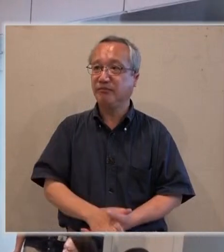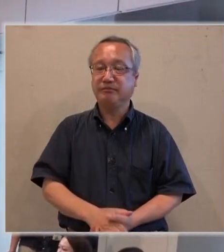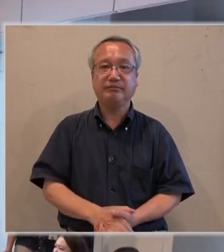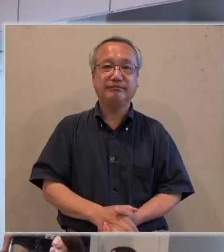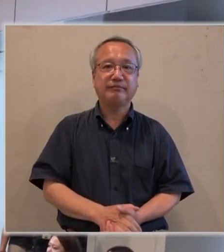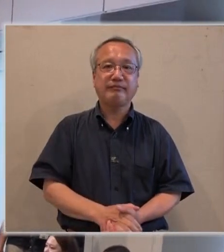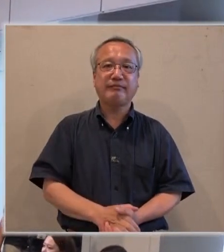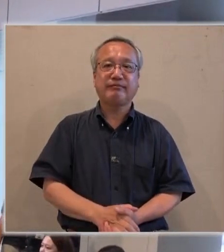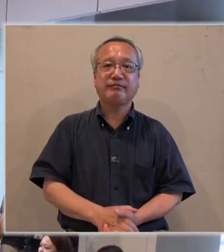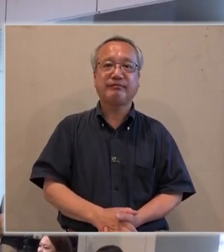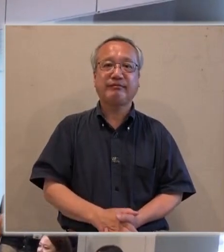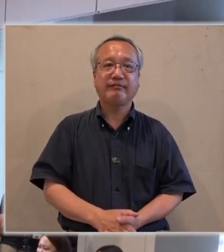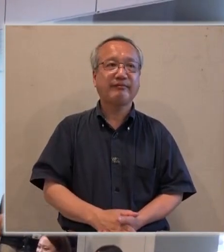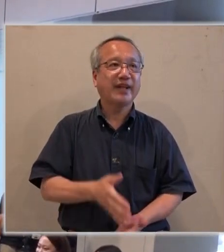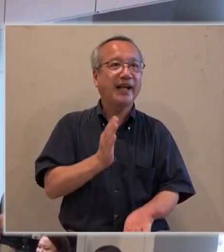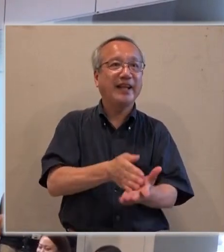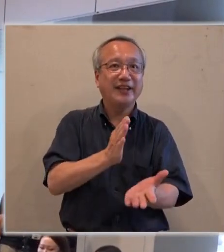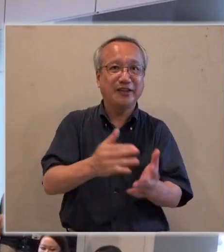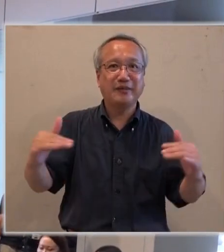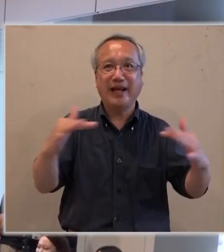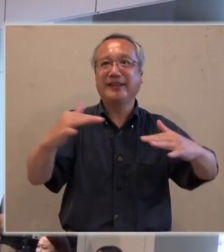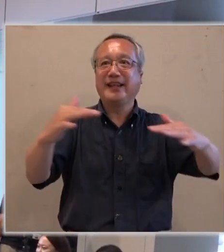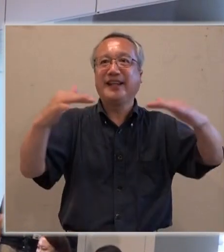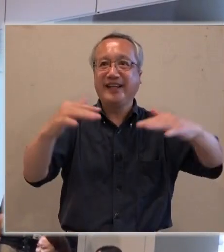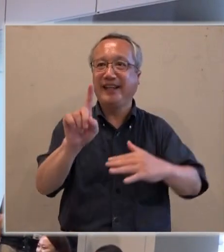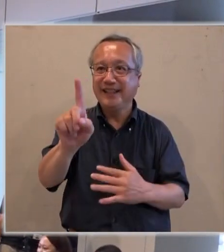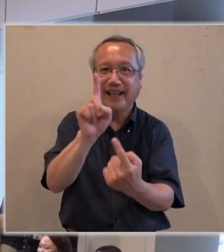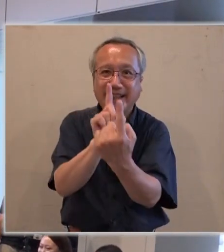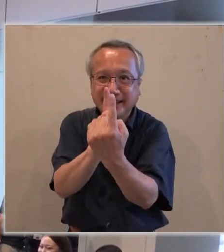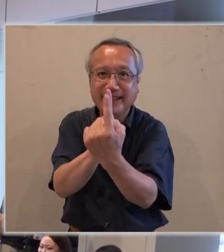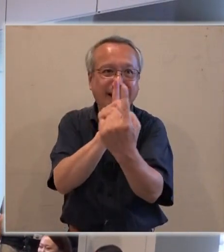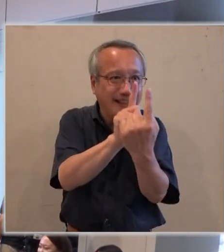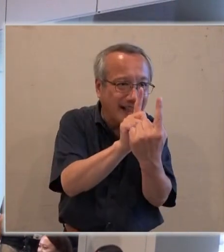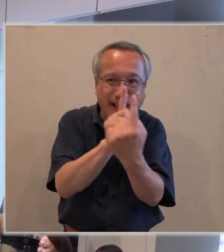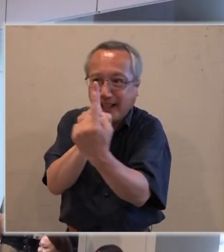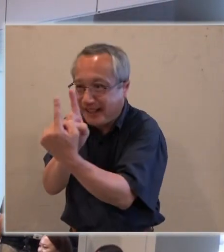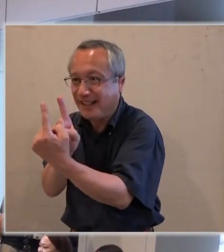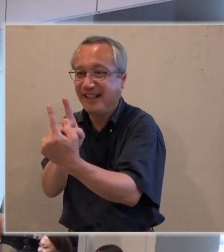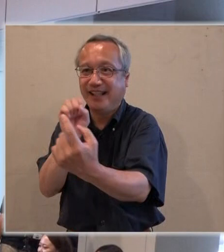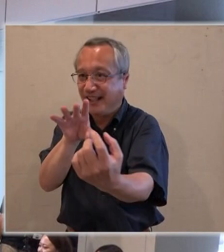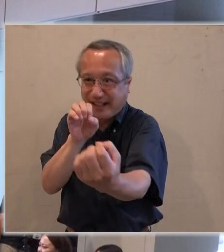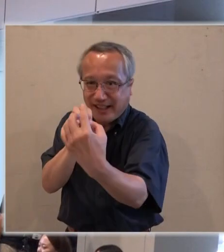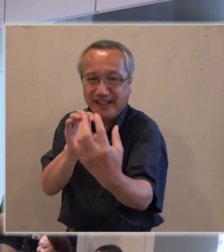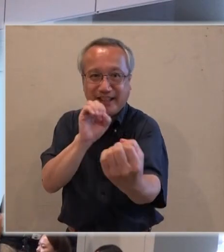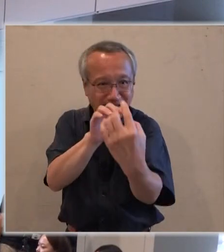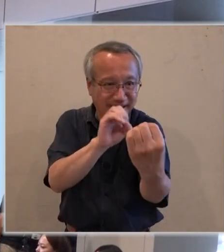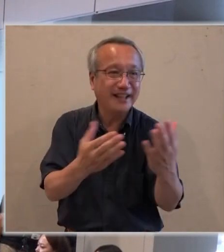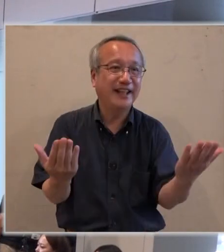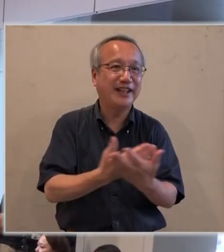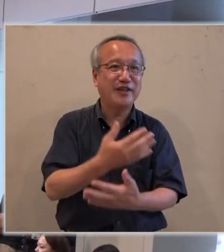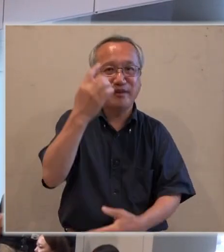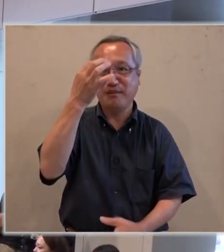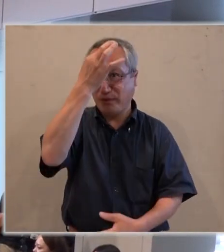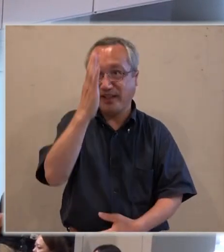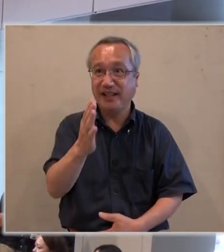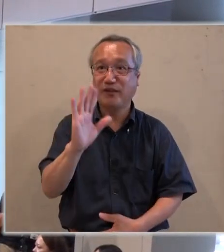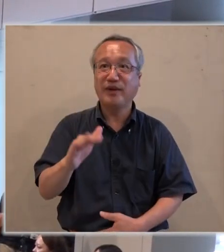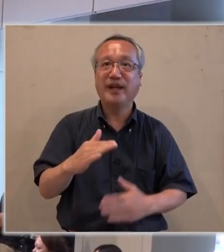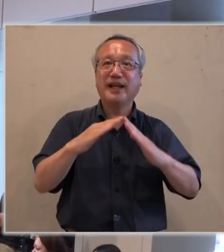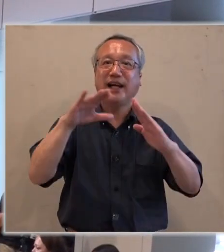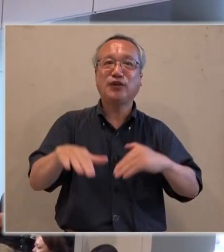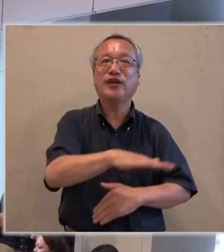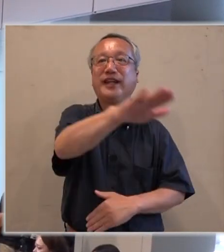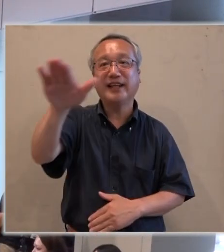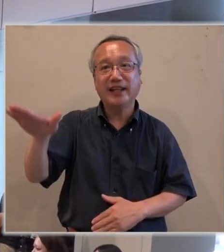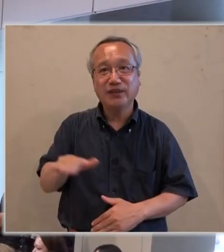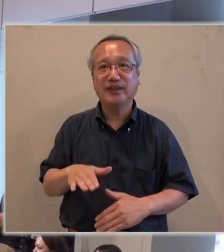構話としてはすみません、だいぶ白熱してしまって、ちょっと1対1の話みたいに若干なってきてしまって申し訳ないんですけど、ちょっとせっかくなので会場全体でちょっと話したらいいな